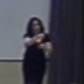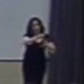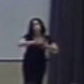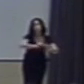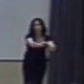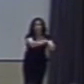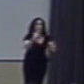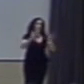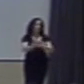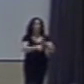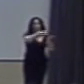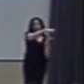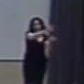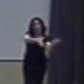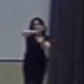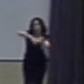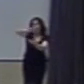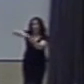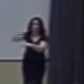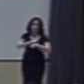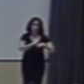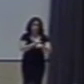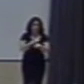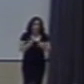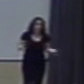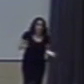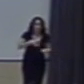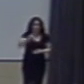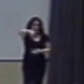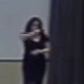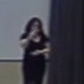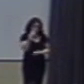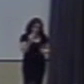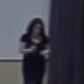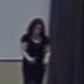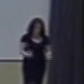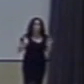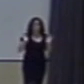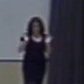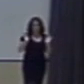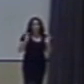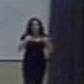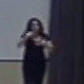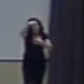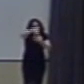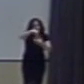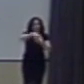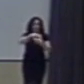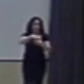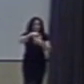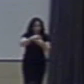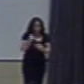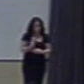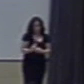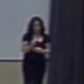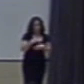omplir pàgines de política a vegades perquè cal omplir, no? Sinó realment que hi hagi un contingut, no? Que sàpiga veure més enllà, no?